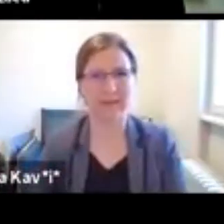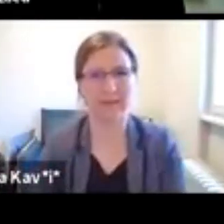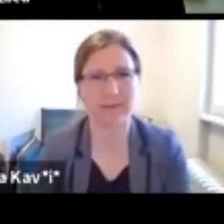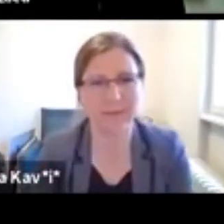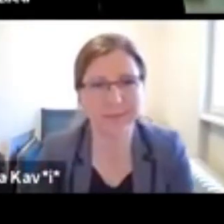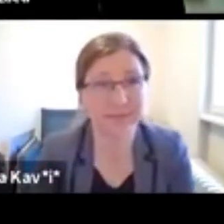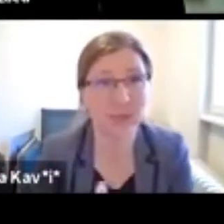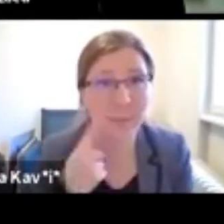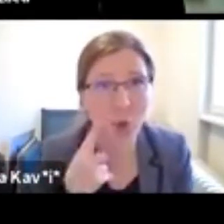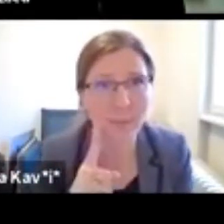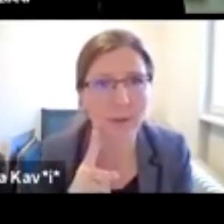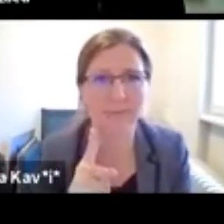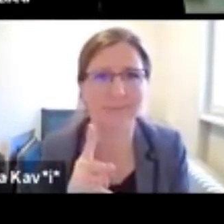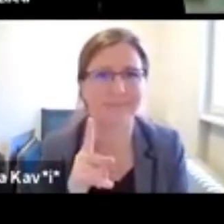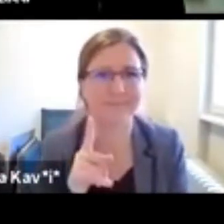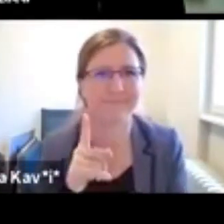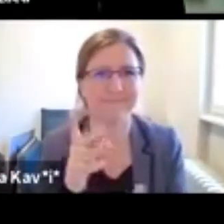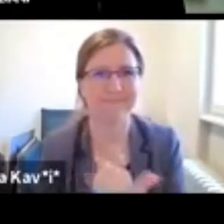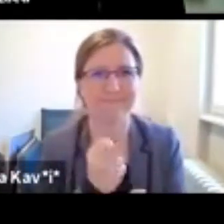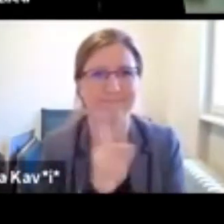Ništa, nažalost ne.